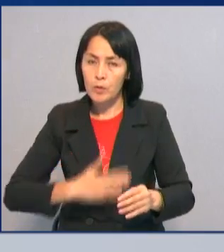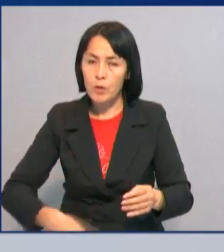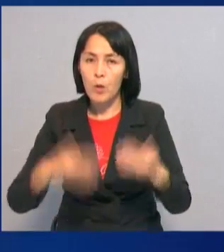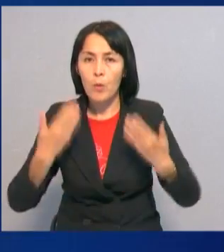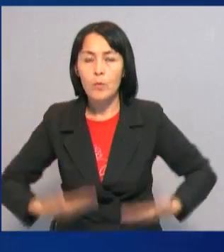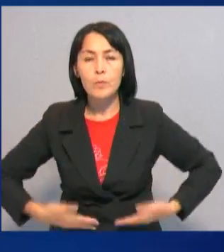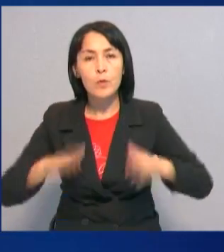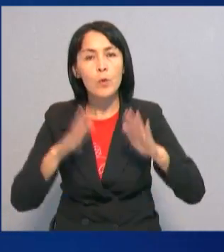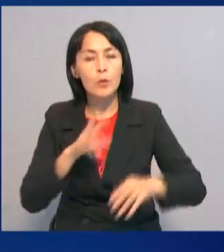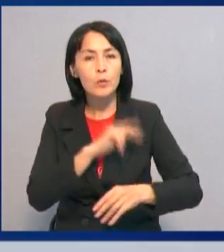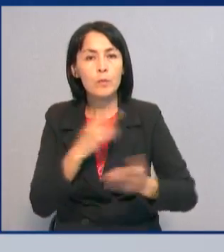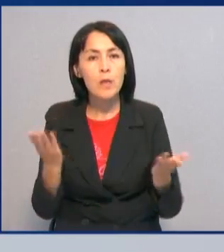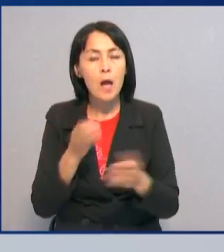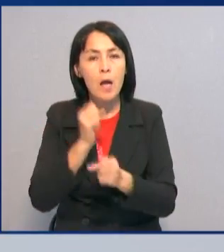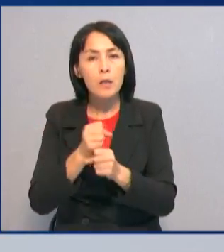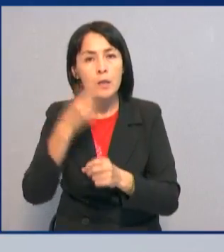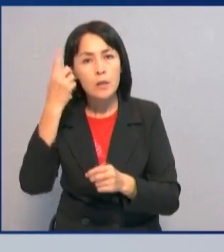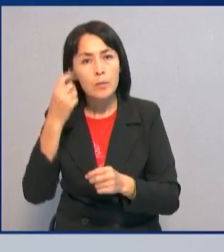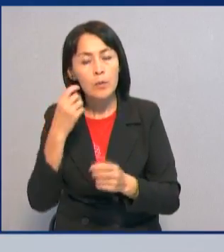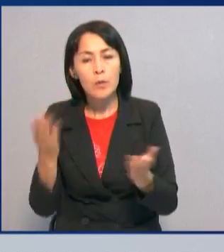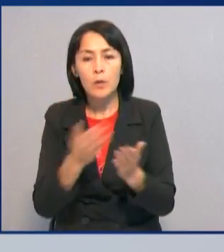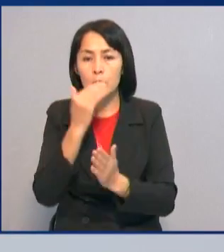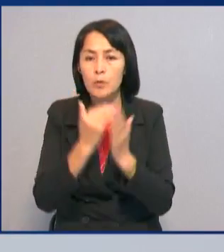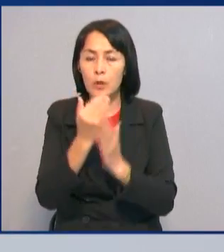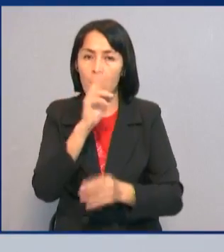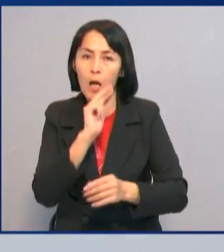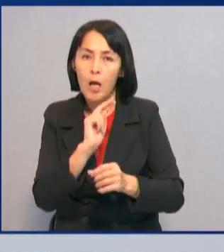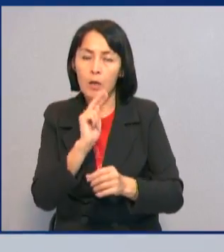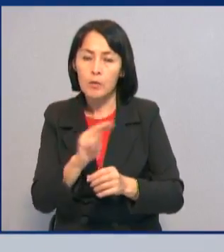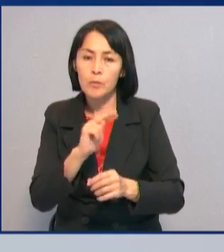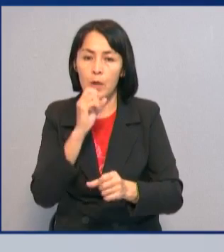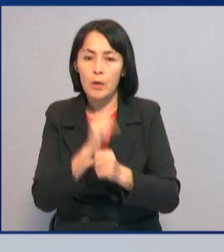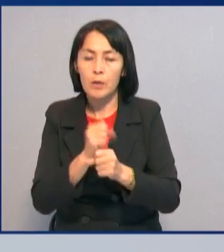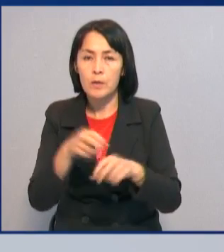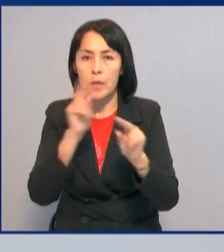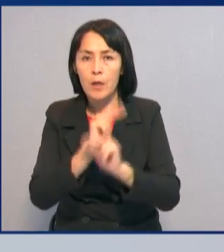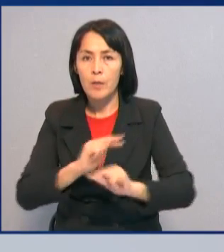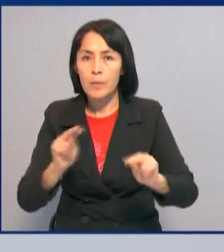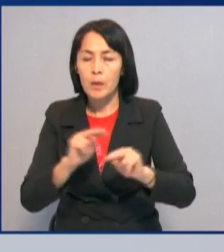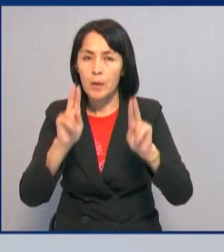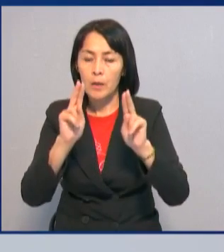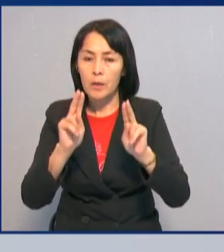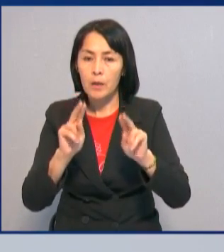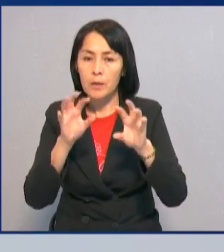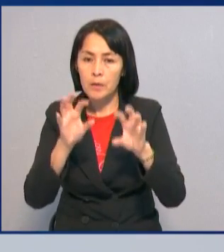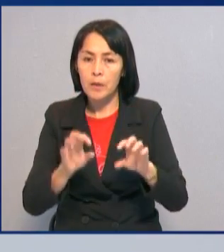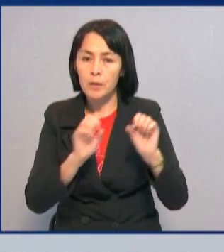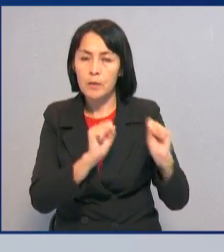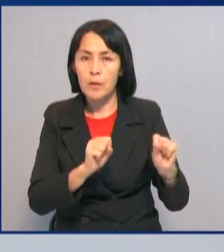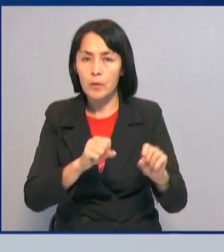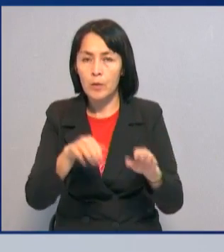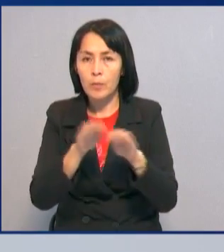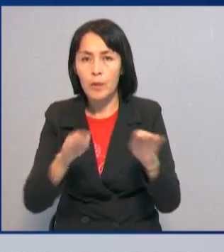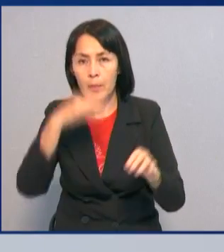қоғамда, өзінің жұмысын біліктілікпен жоғары кәсіби деңгейде атқаруы, педагогикалық әдепті сақтауы, баламен, ата-анамен